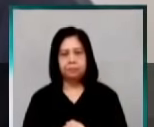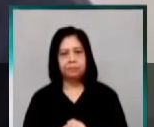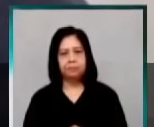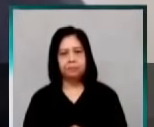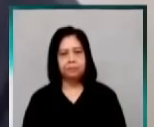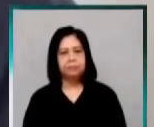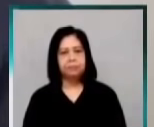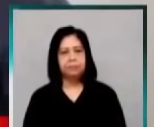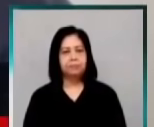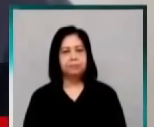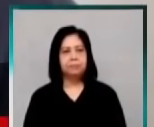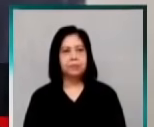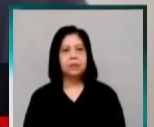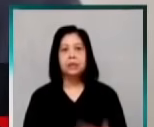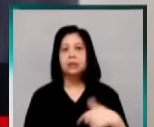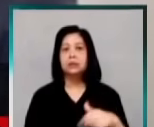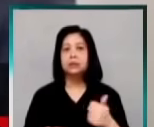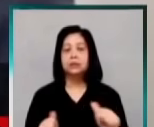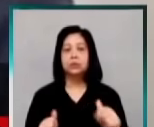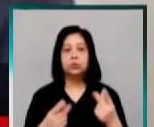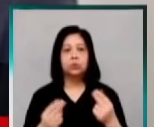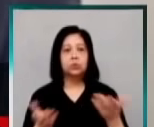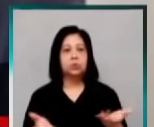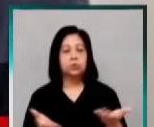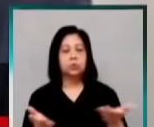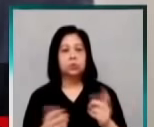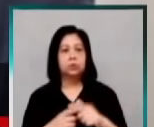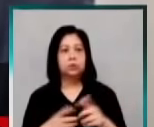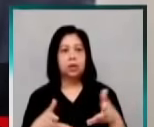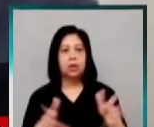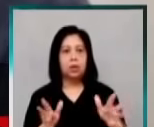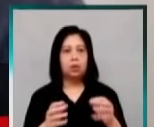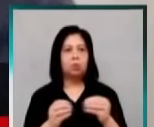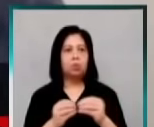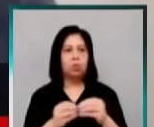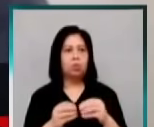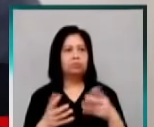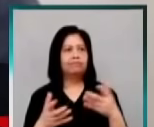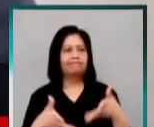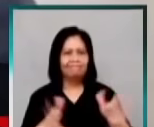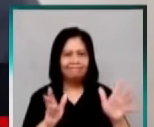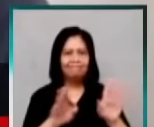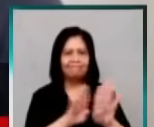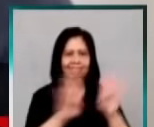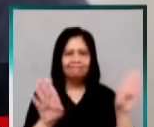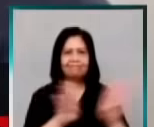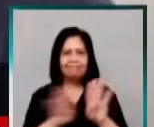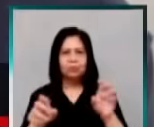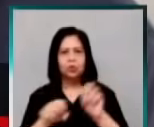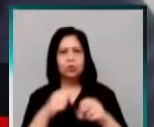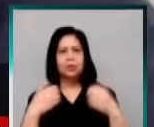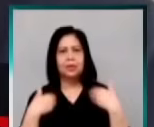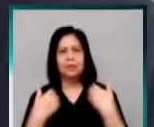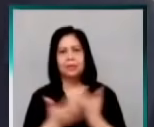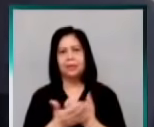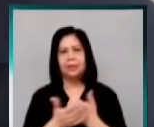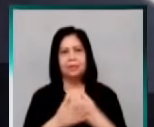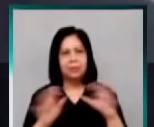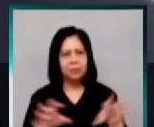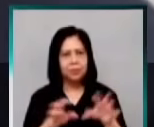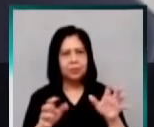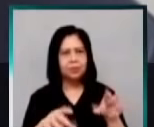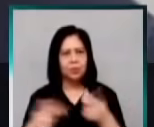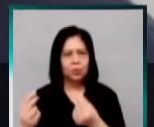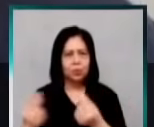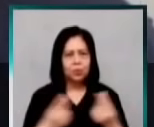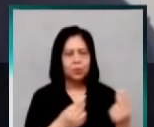What we're trying to do here is allow greater mobility so that we can have economic activity. And that is what